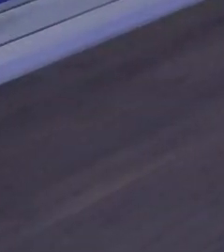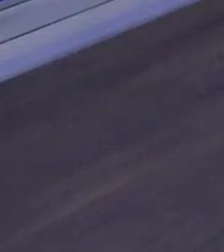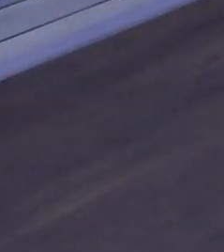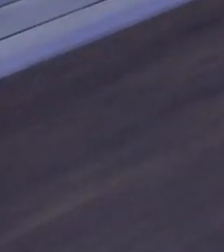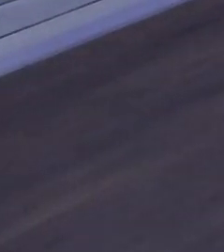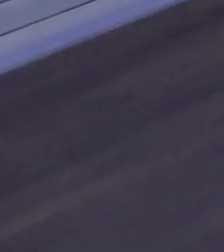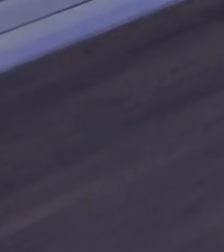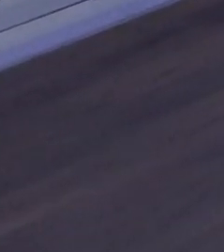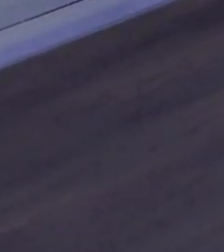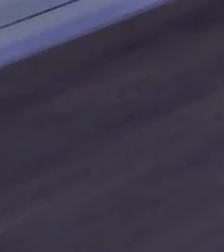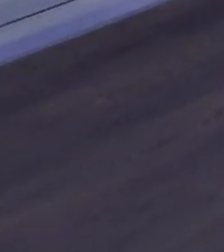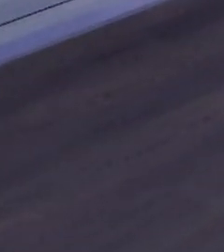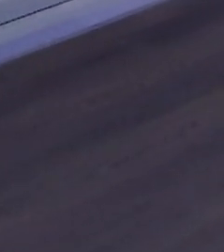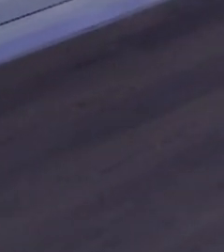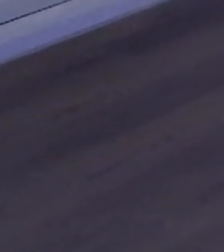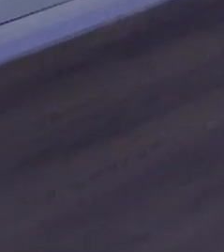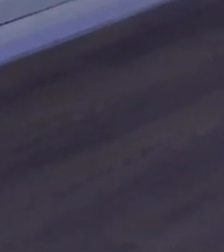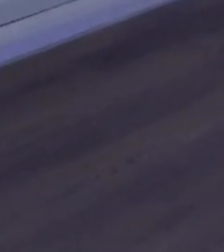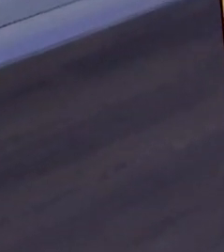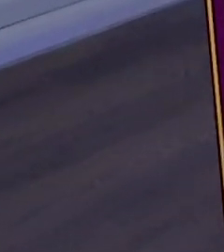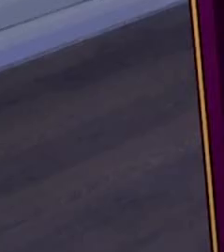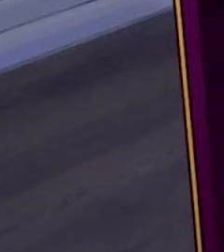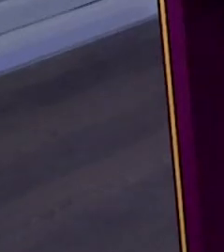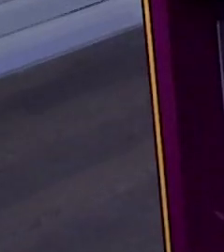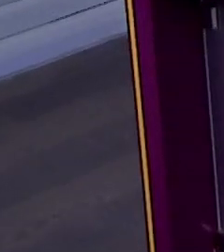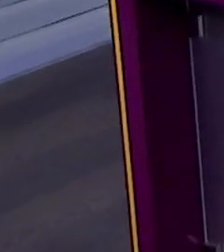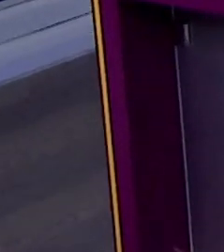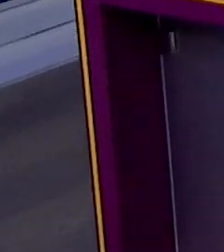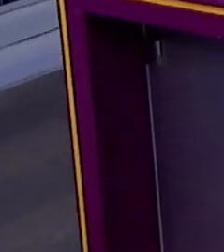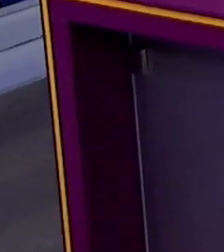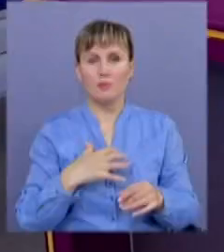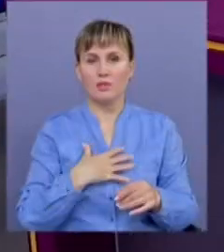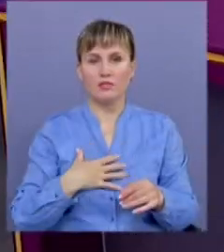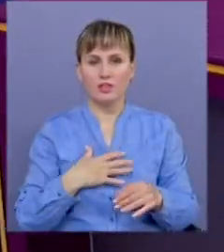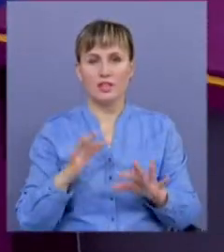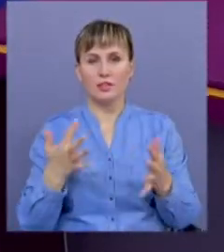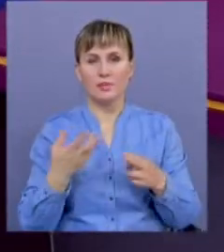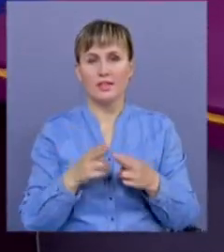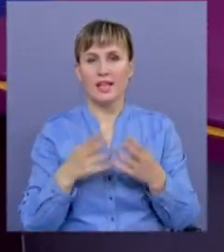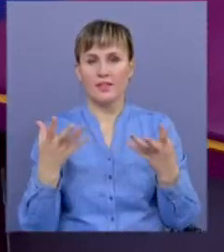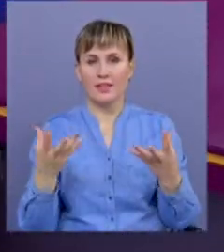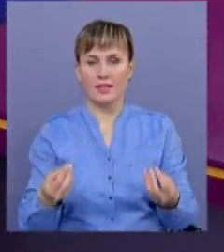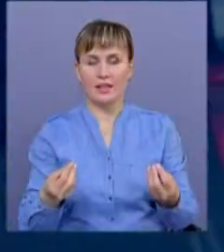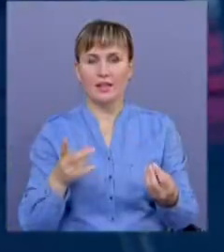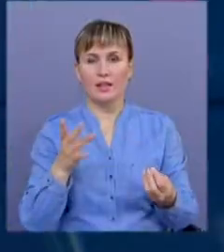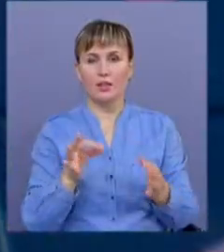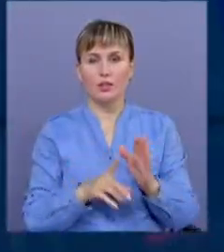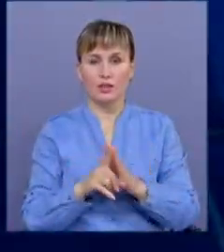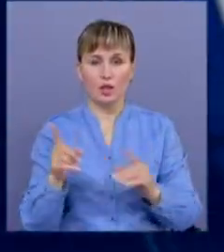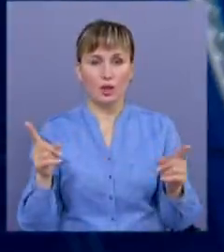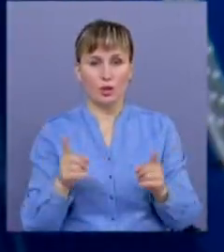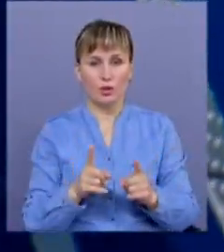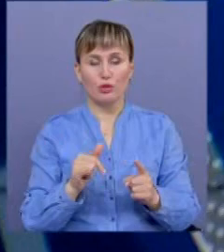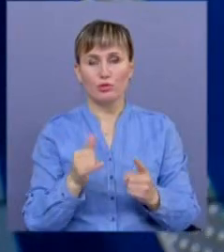Здравствуйте, в эфире новости на телеканале «Алматы». Я Рамина Макаримова и мои коллеги готовы рассказать о самых важных событиях этого дня. Но